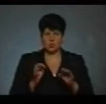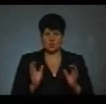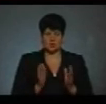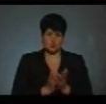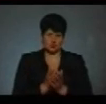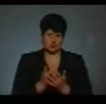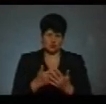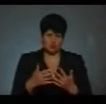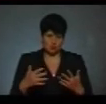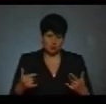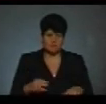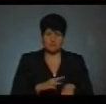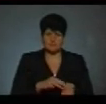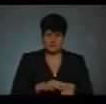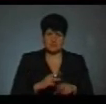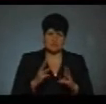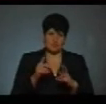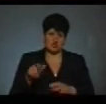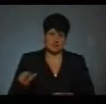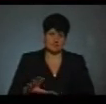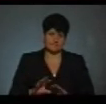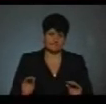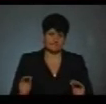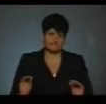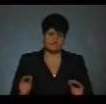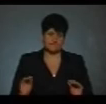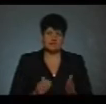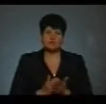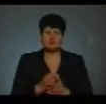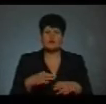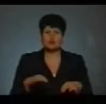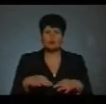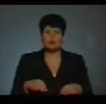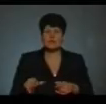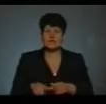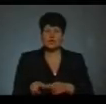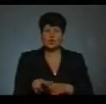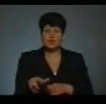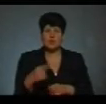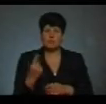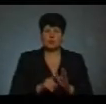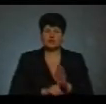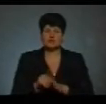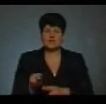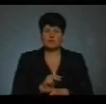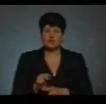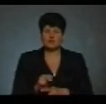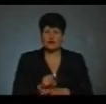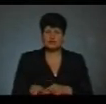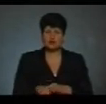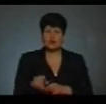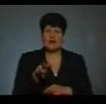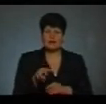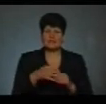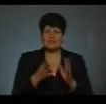також правоохоронців і пожежників. Служба автомобільних доріг області розпочала ремонтувати частину дороги